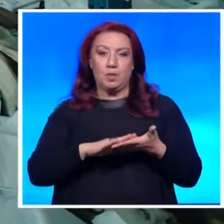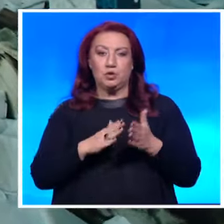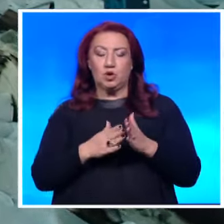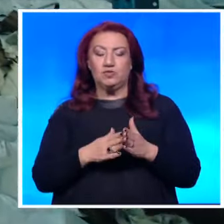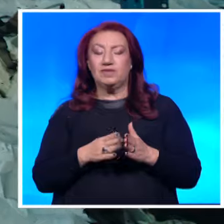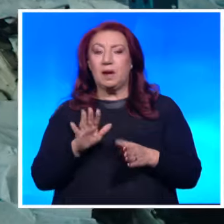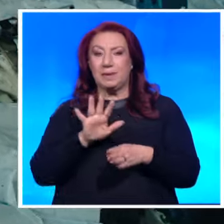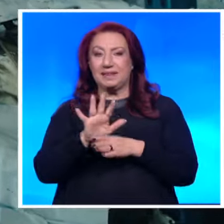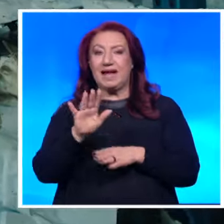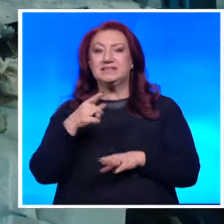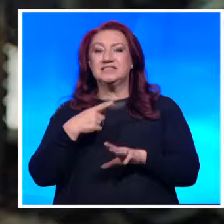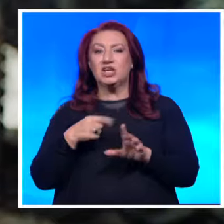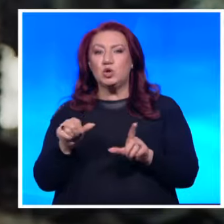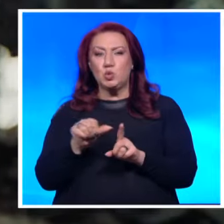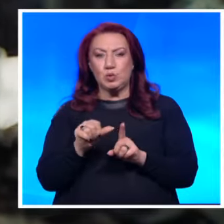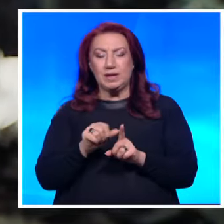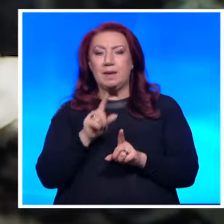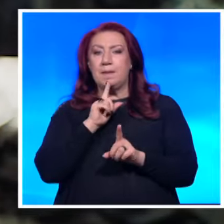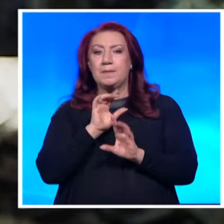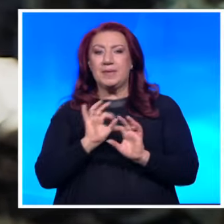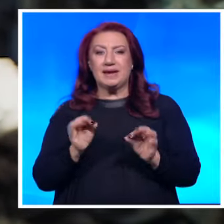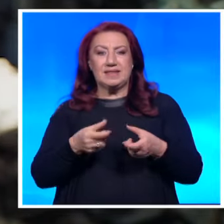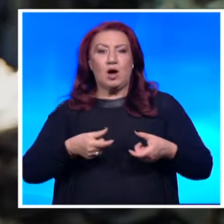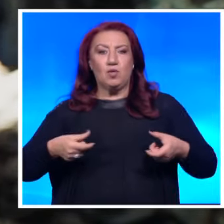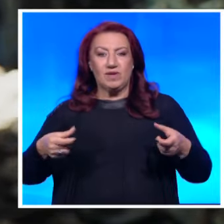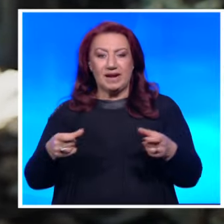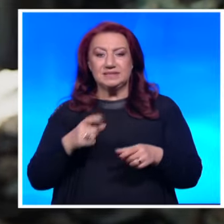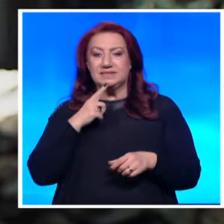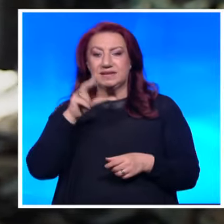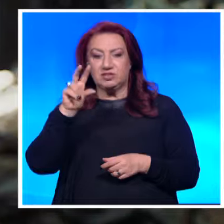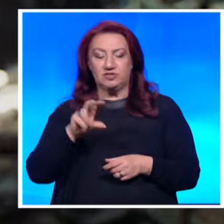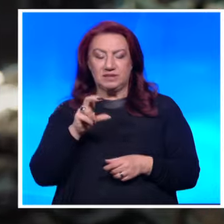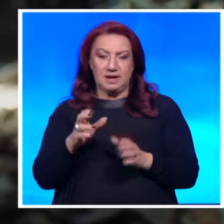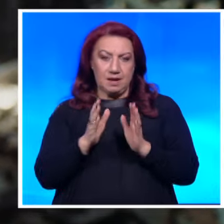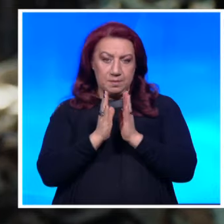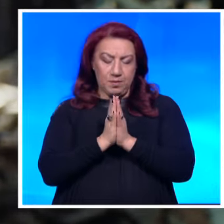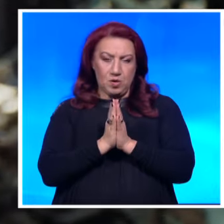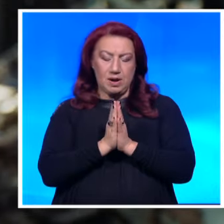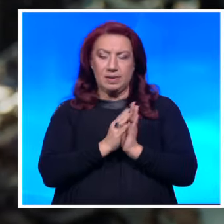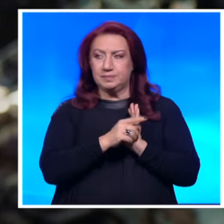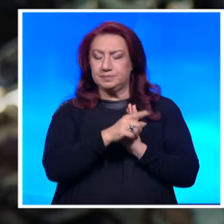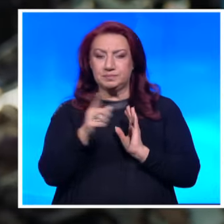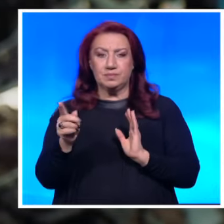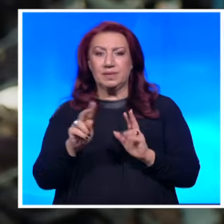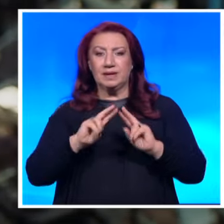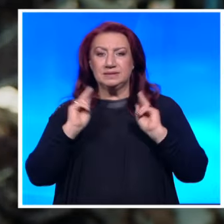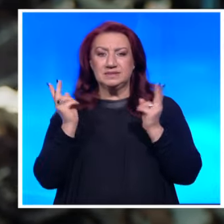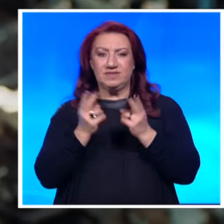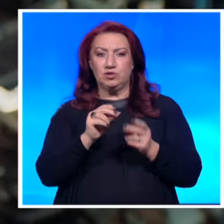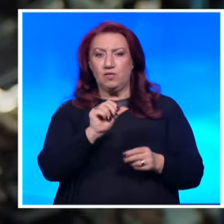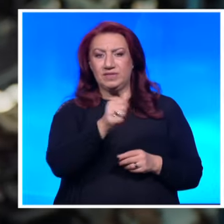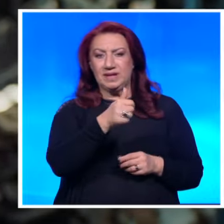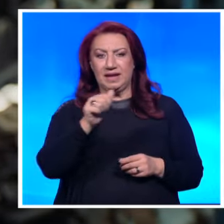мирна конференция в швейцария обръщам се към световните лидери които са все още встрани от